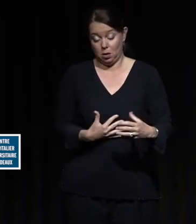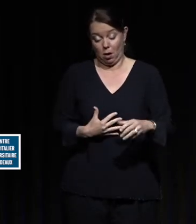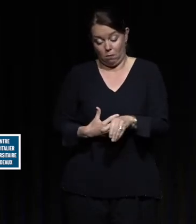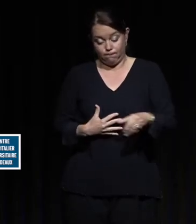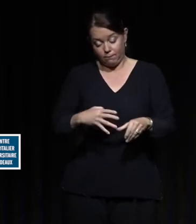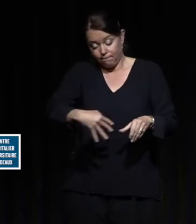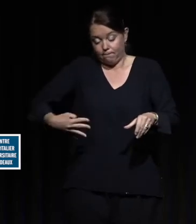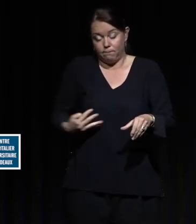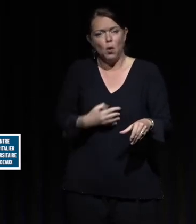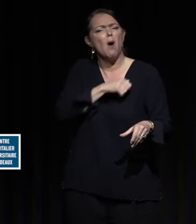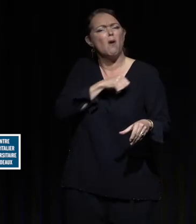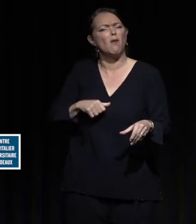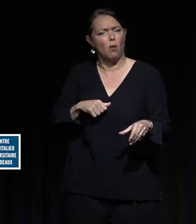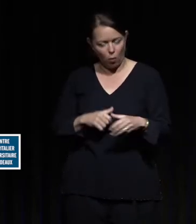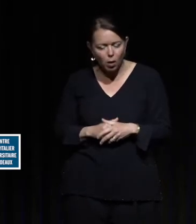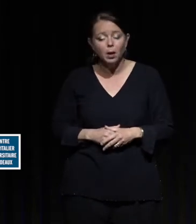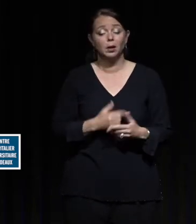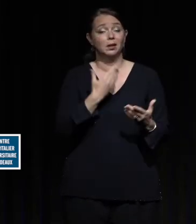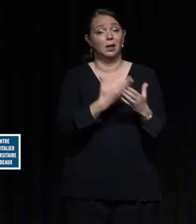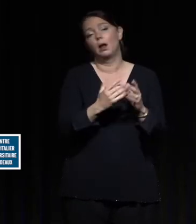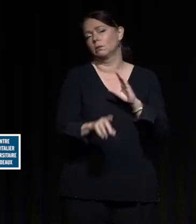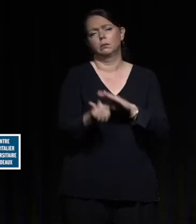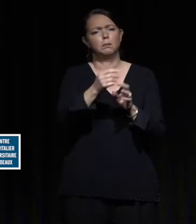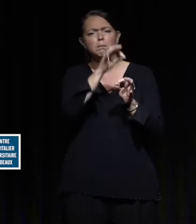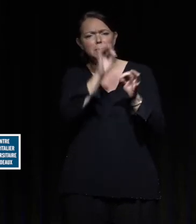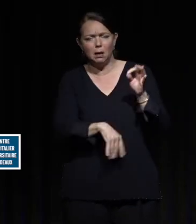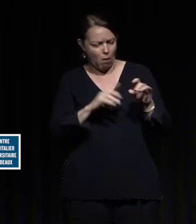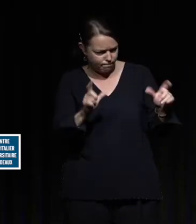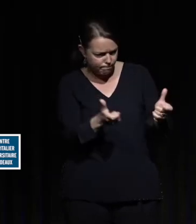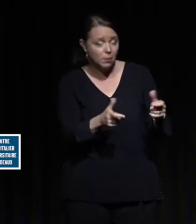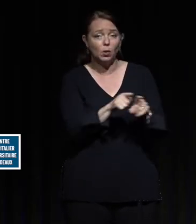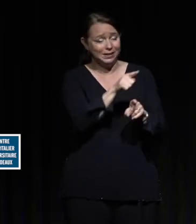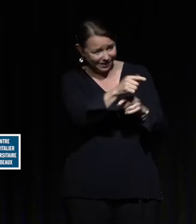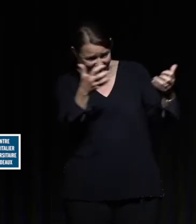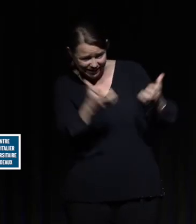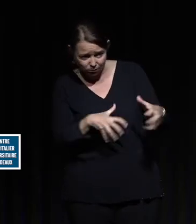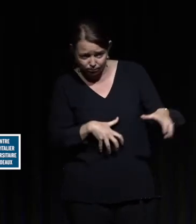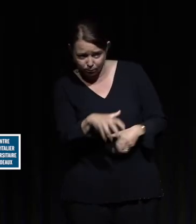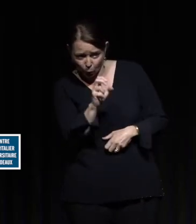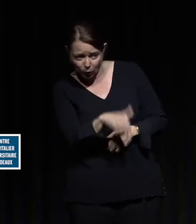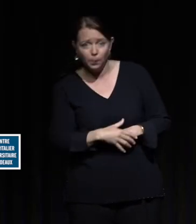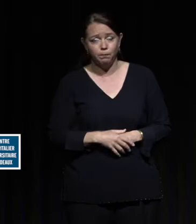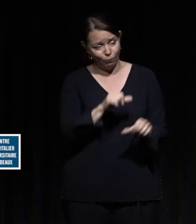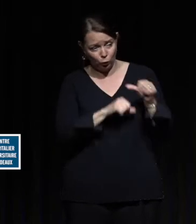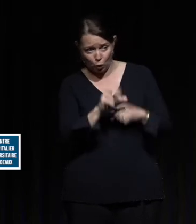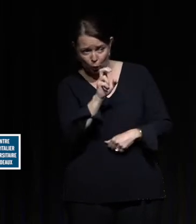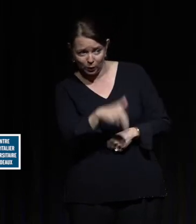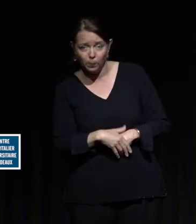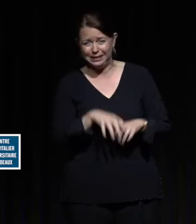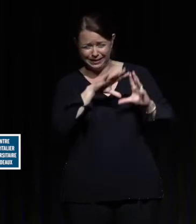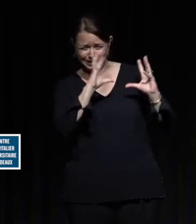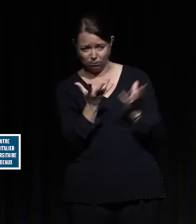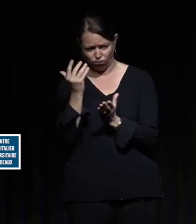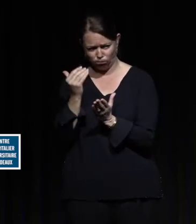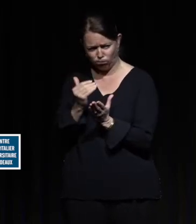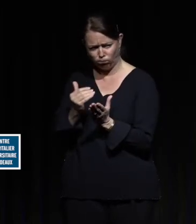décision que je vous montrerai. Tout part de bilan d'extension, de désir ou non de grossesse, de douleur ou pas de douleur, pour voir si on